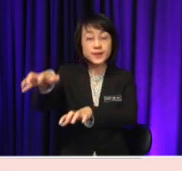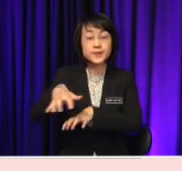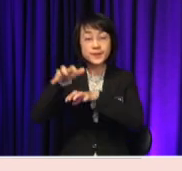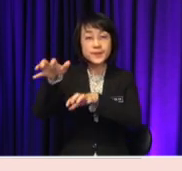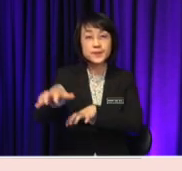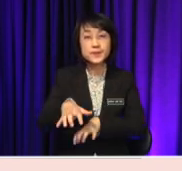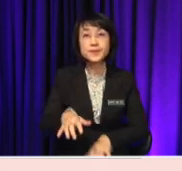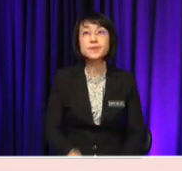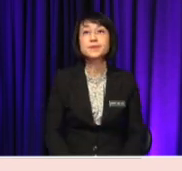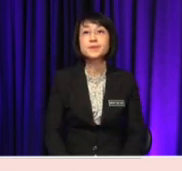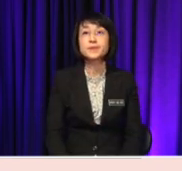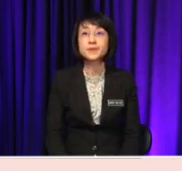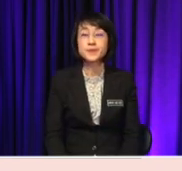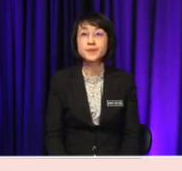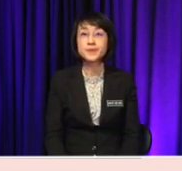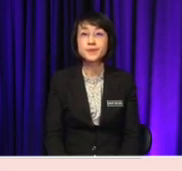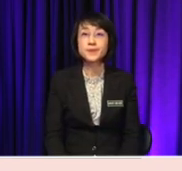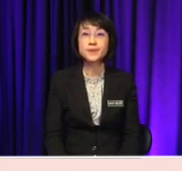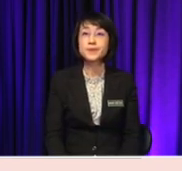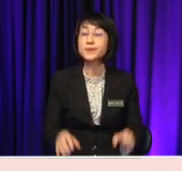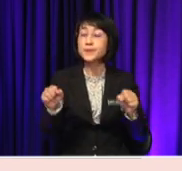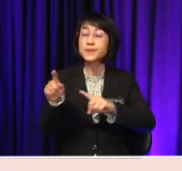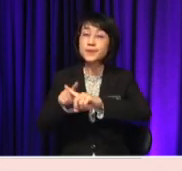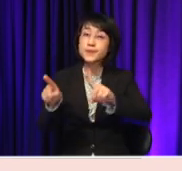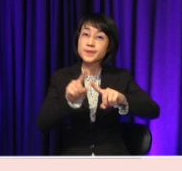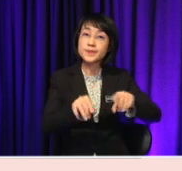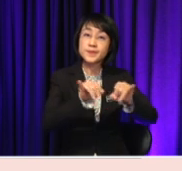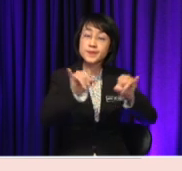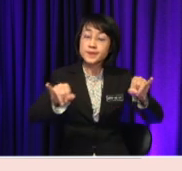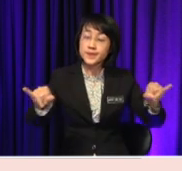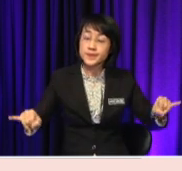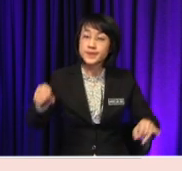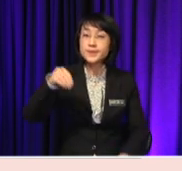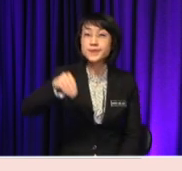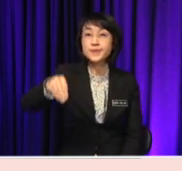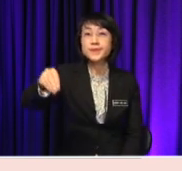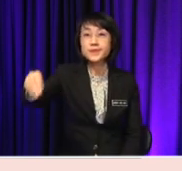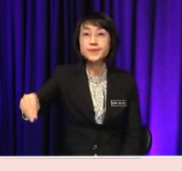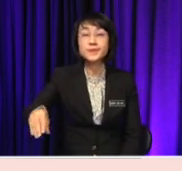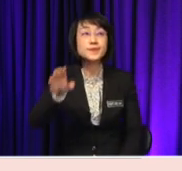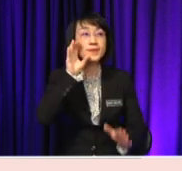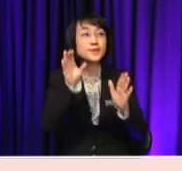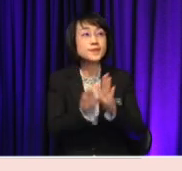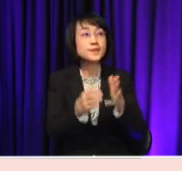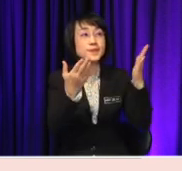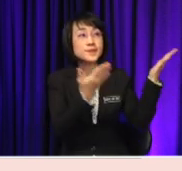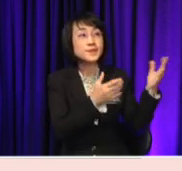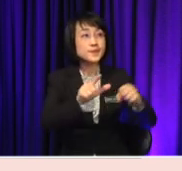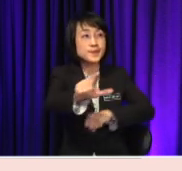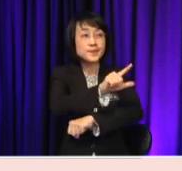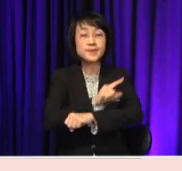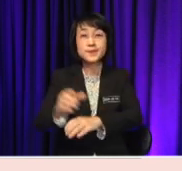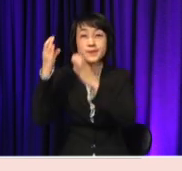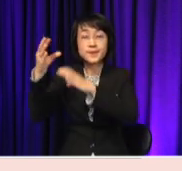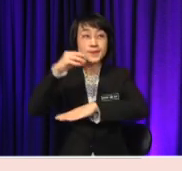Oke bagi iklim ke cushiba membolehkan berbagai jenis tanaman di tanam Oke dia gambar yang dipaparkan adalah ladang kelapa sawit